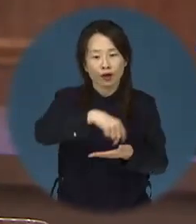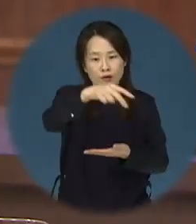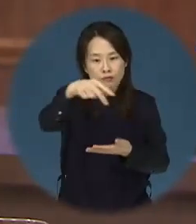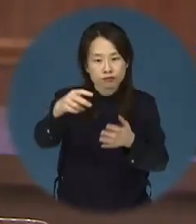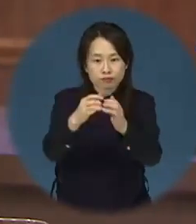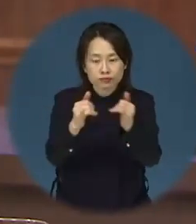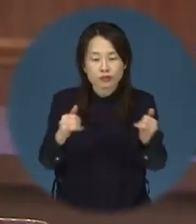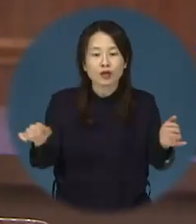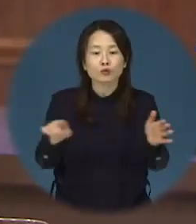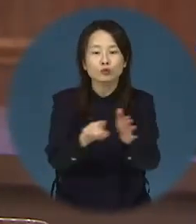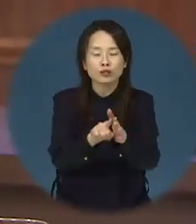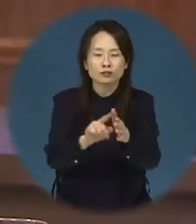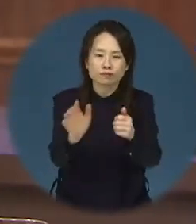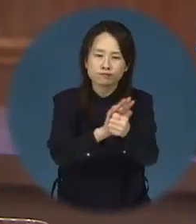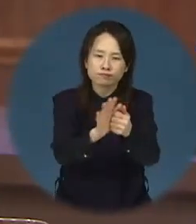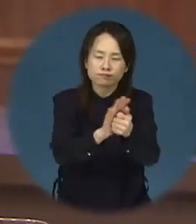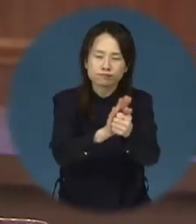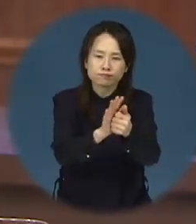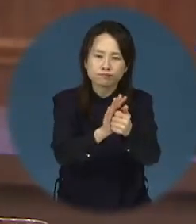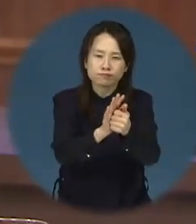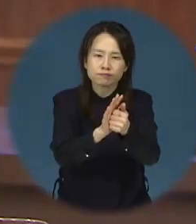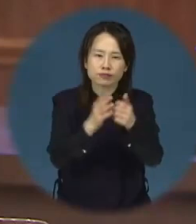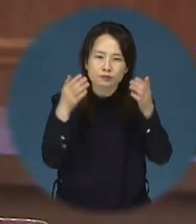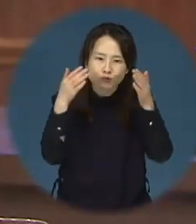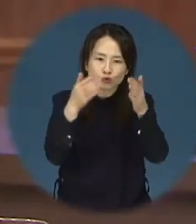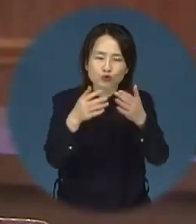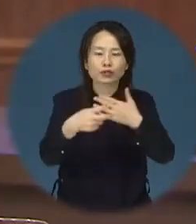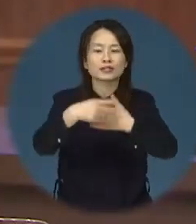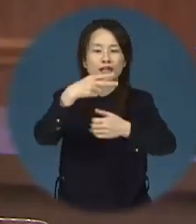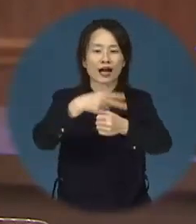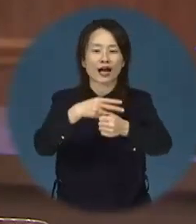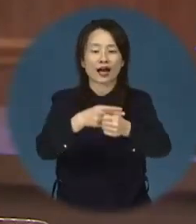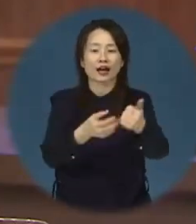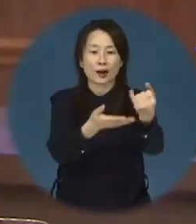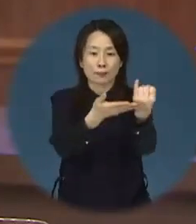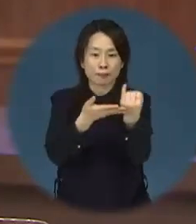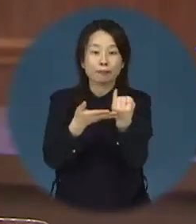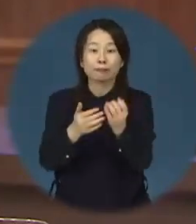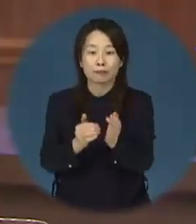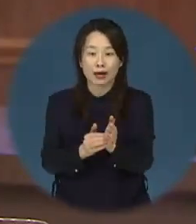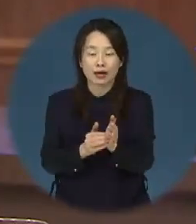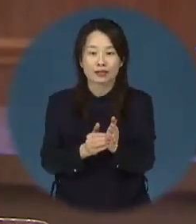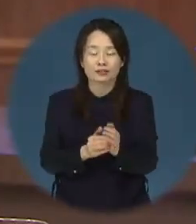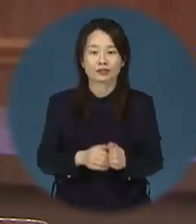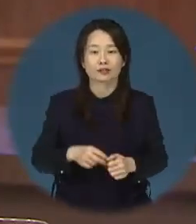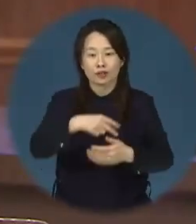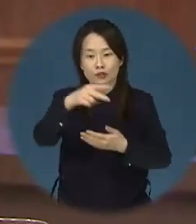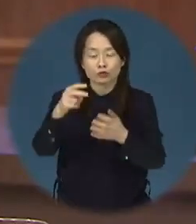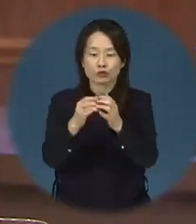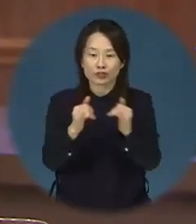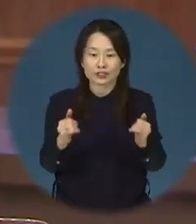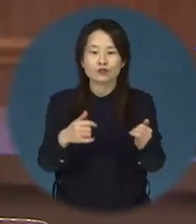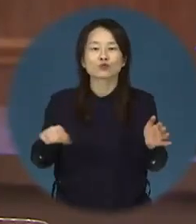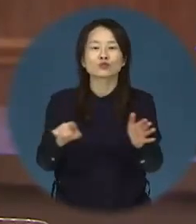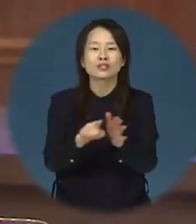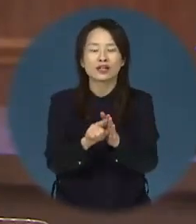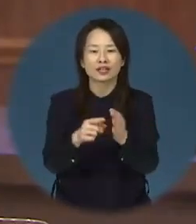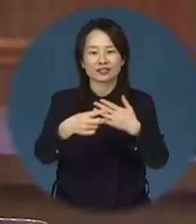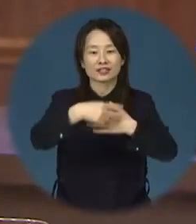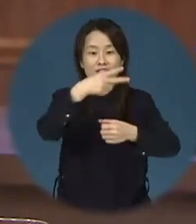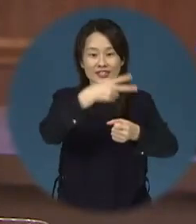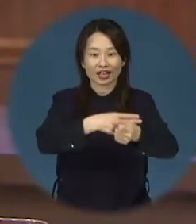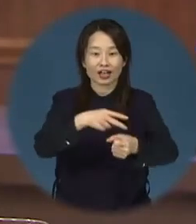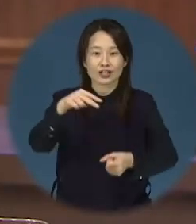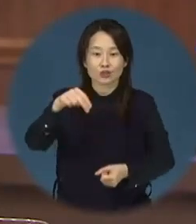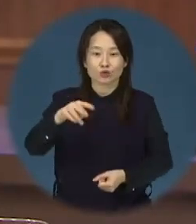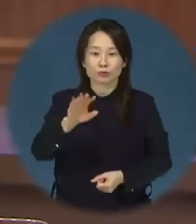노숙인 진료에 오롯이 매진하고 계신 의사 선생님 한 분을 초대했습니다. 노숙인들의 슈바이처, 이런